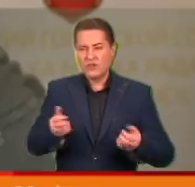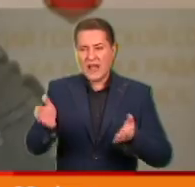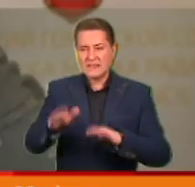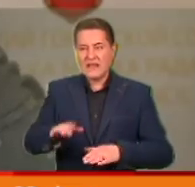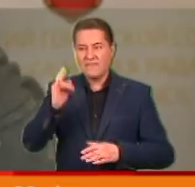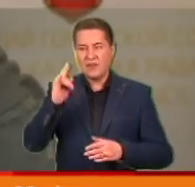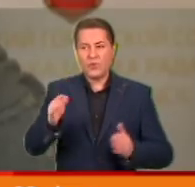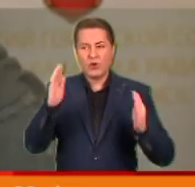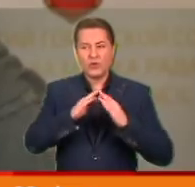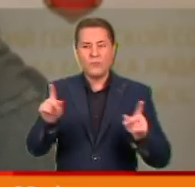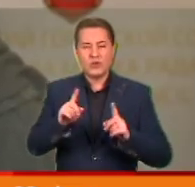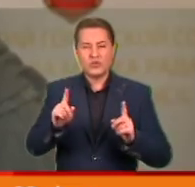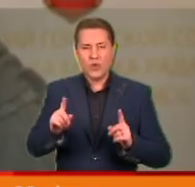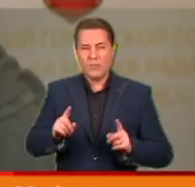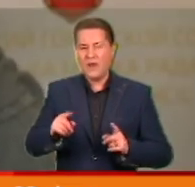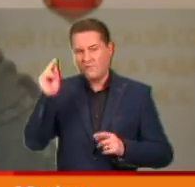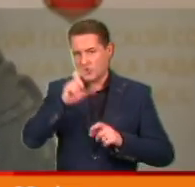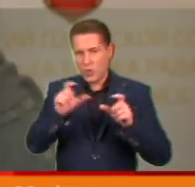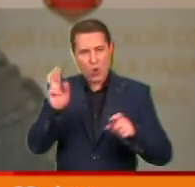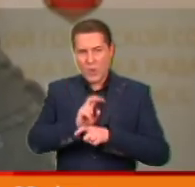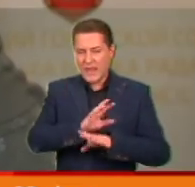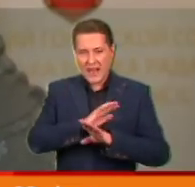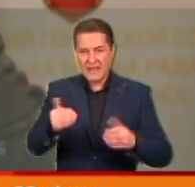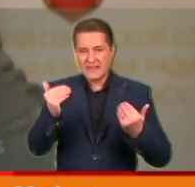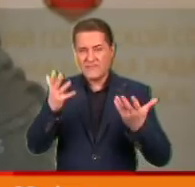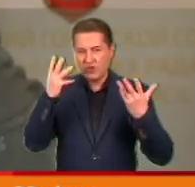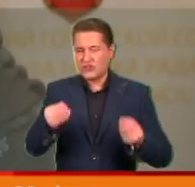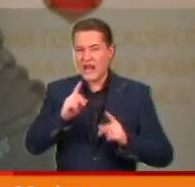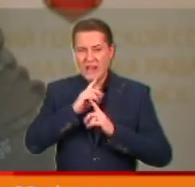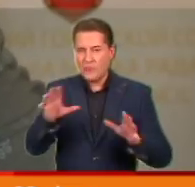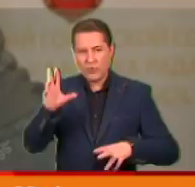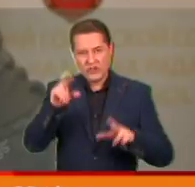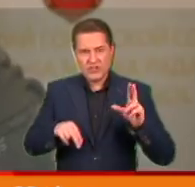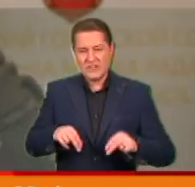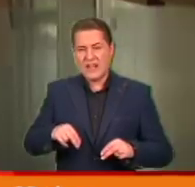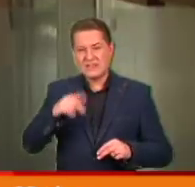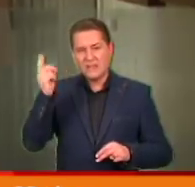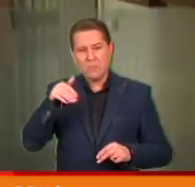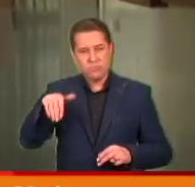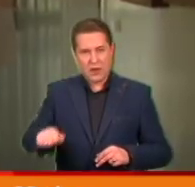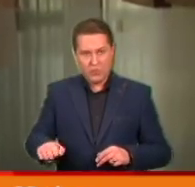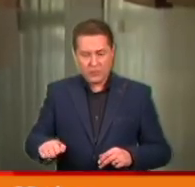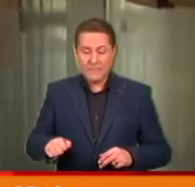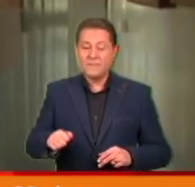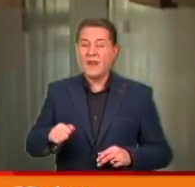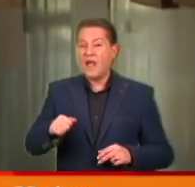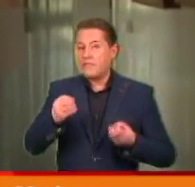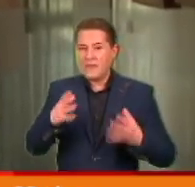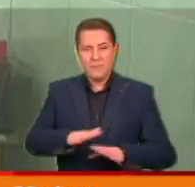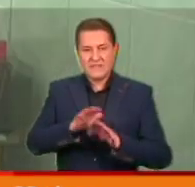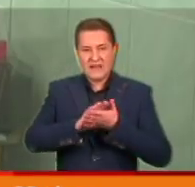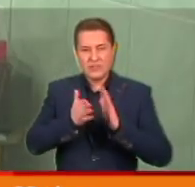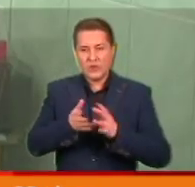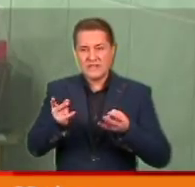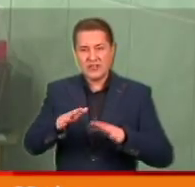принятия окончательного решения в школу не выходить. И сегодняшний день не будет считаться для ребят прогулом. Непроста ситуація залишається